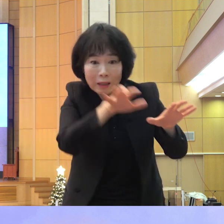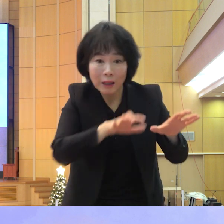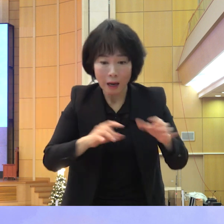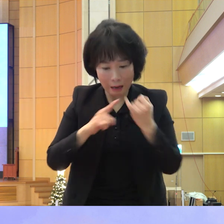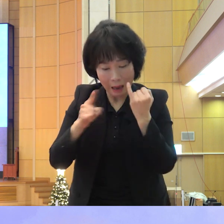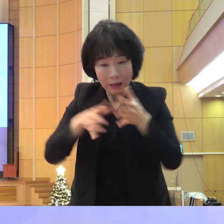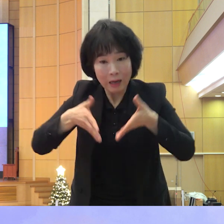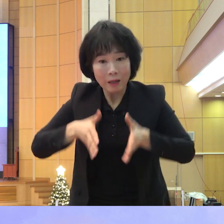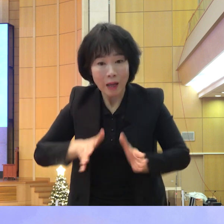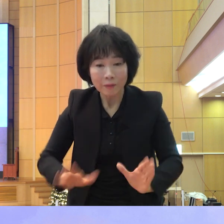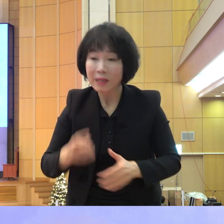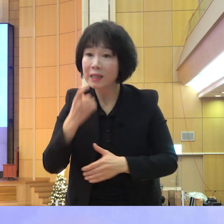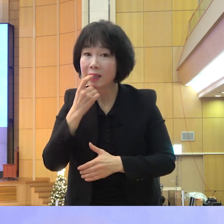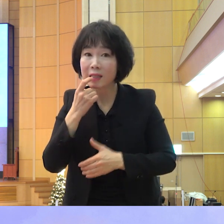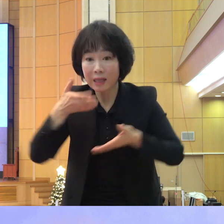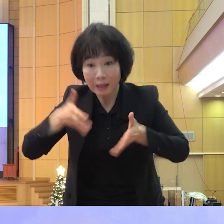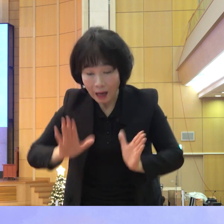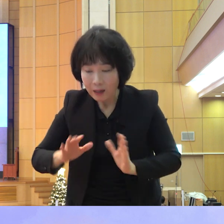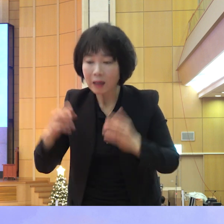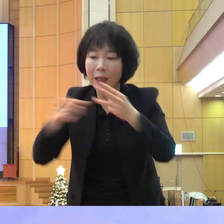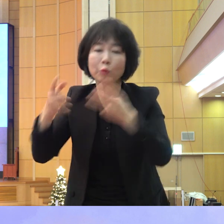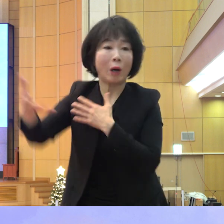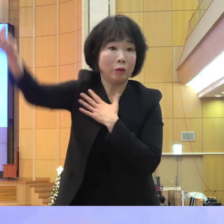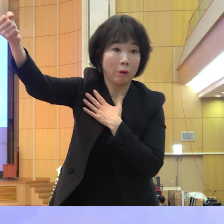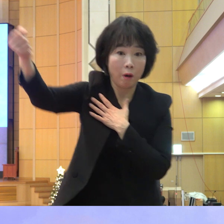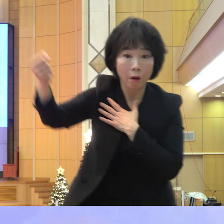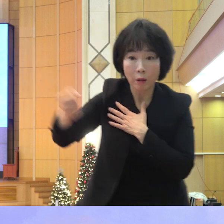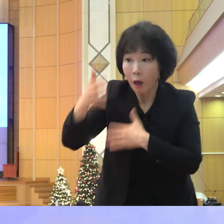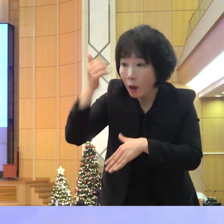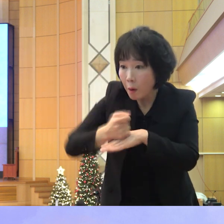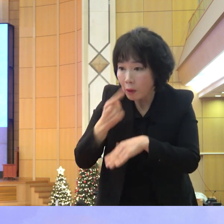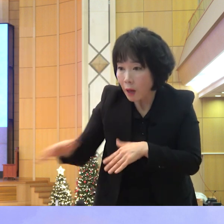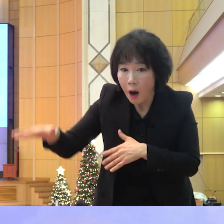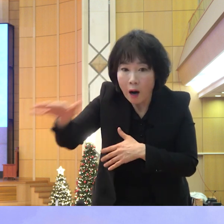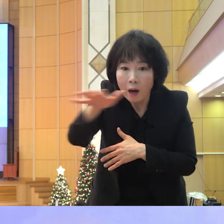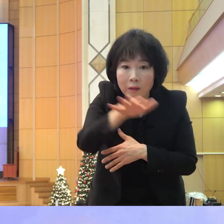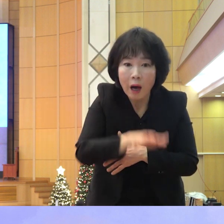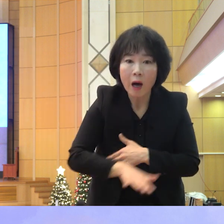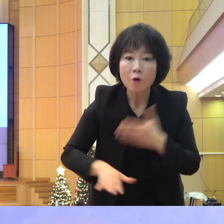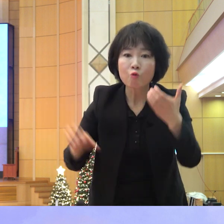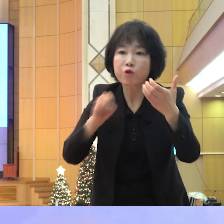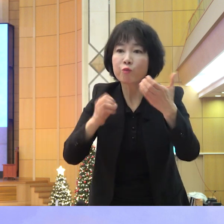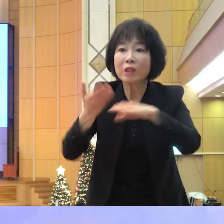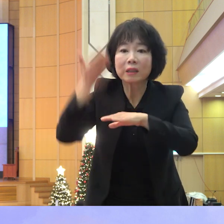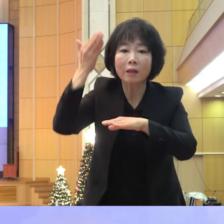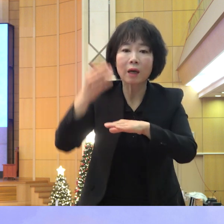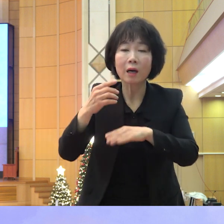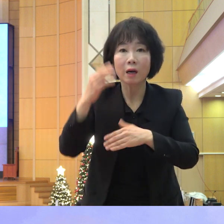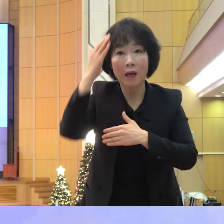양이 나오는데 실한 양, 건강한 양들이 막 쏟아져 나오는데 99%가 전부 다 얼룩덜룩한 양이 나오는 거예요.